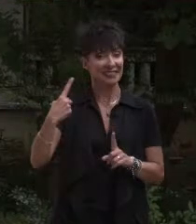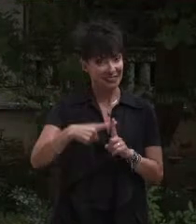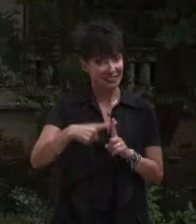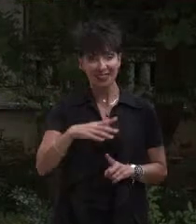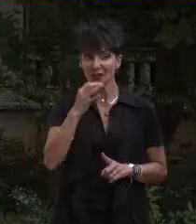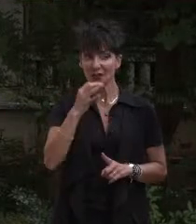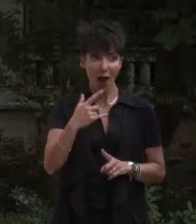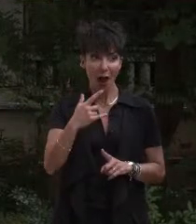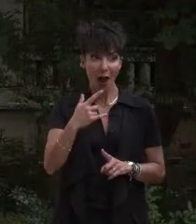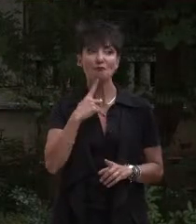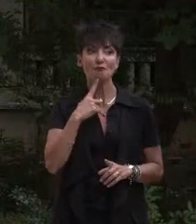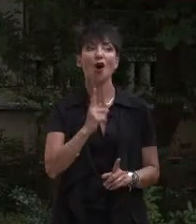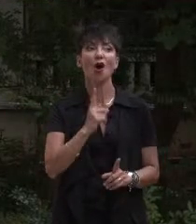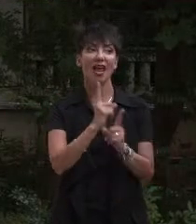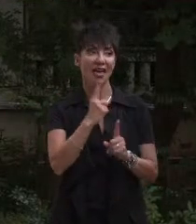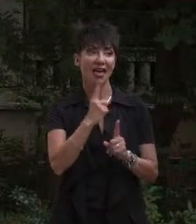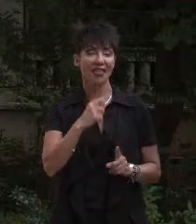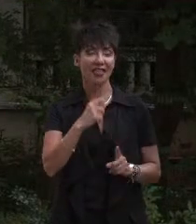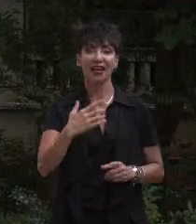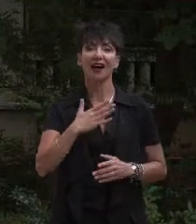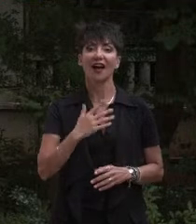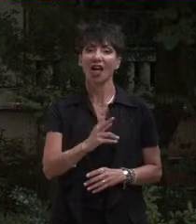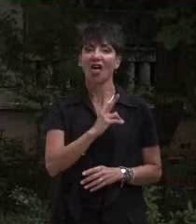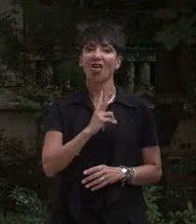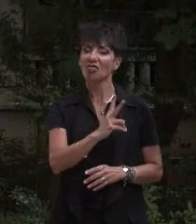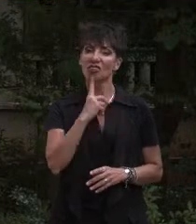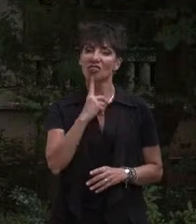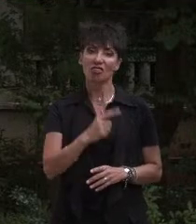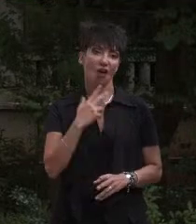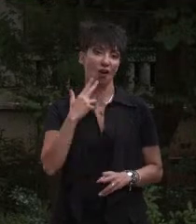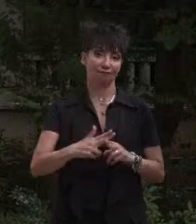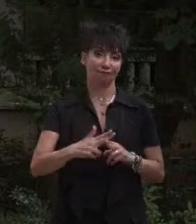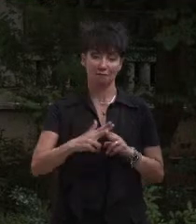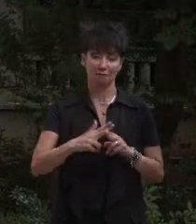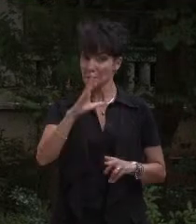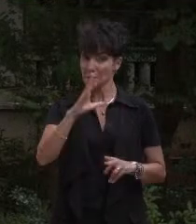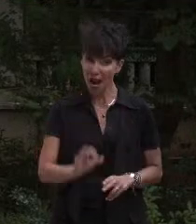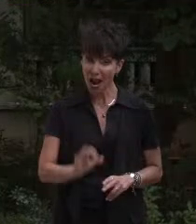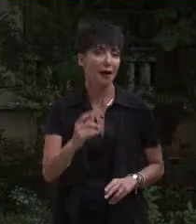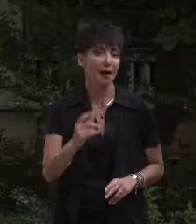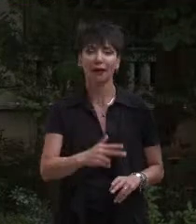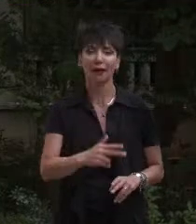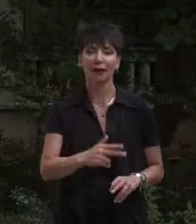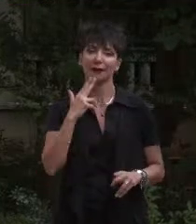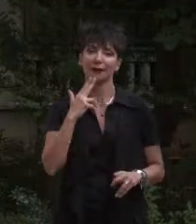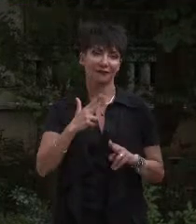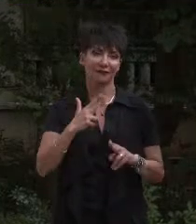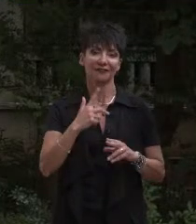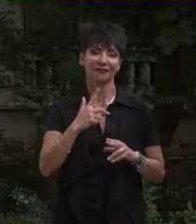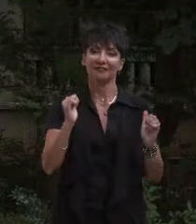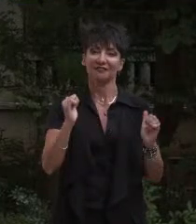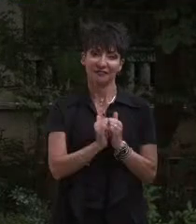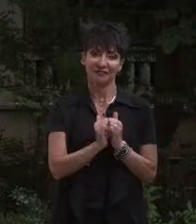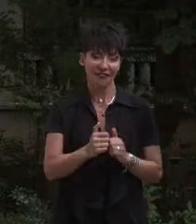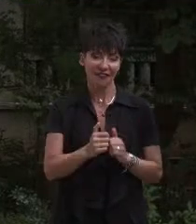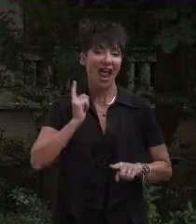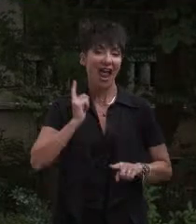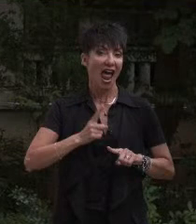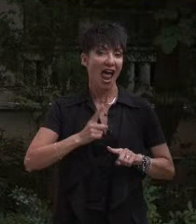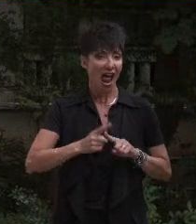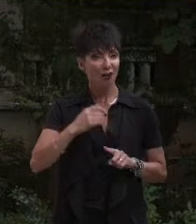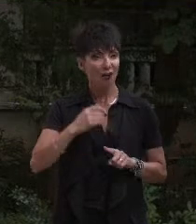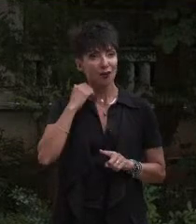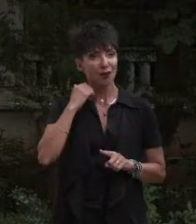κυρίως επιτρέψτε μου να ευχαριστήσω τους δύο εκλεκτούς, πραγματικά εκλεκτές φίλες του Ελληνικού